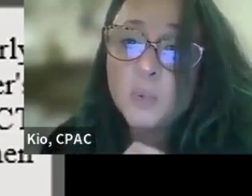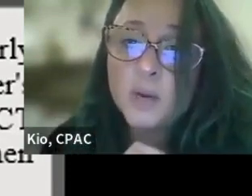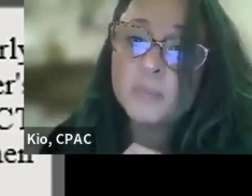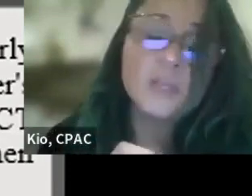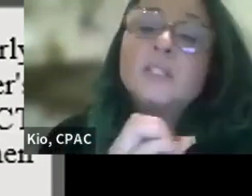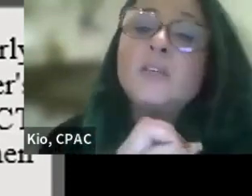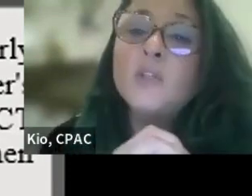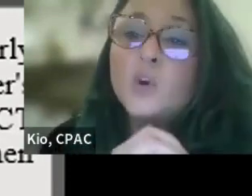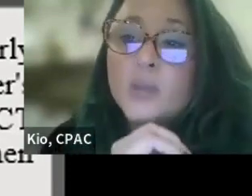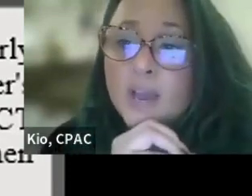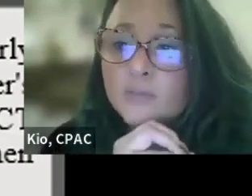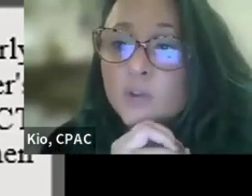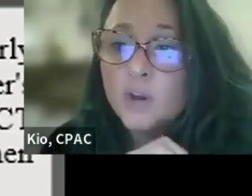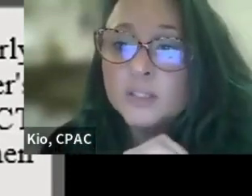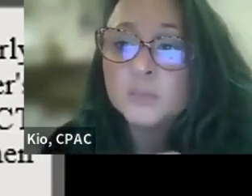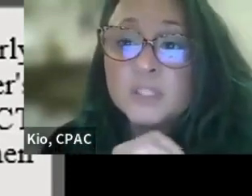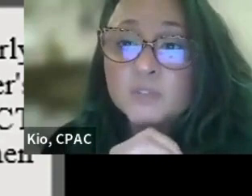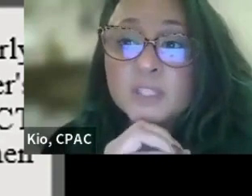原因，